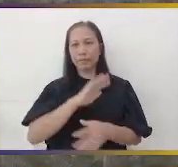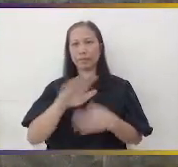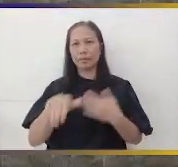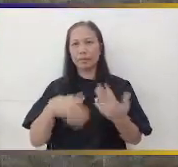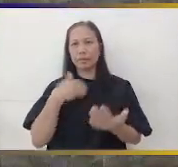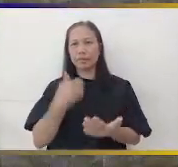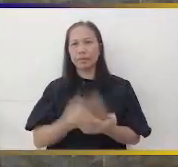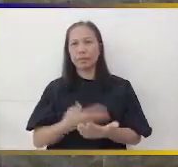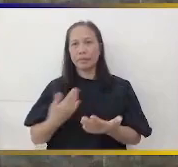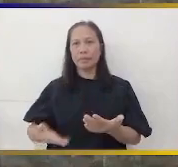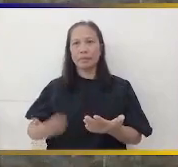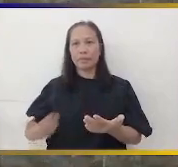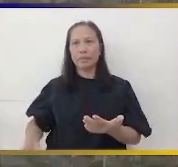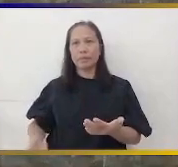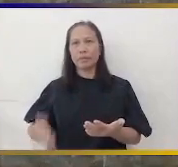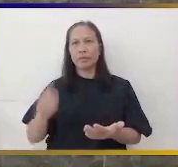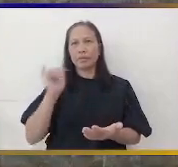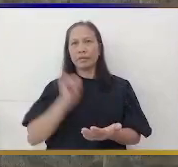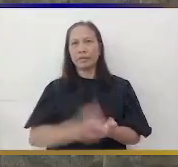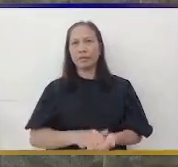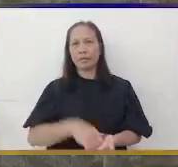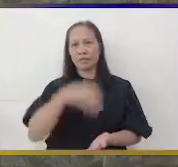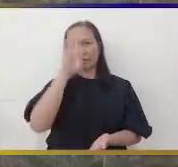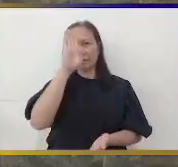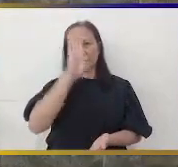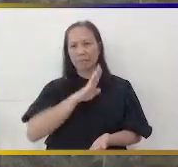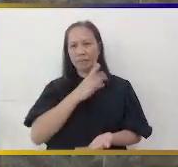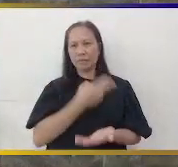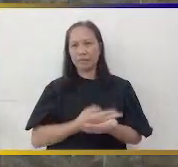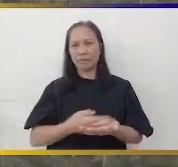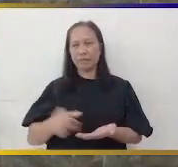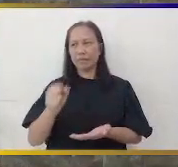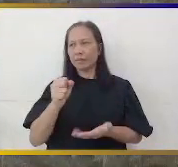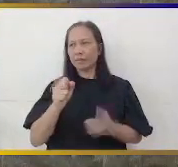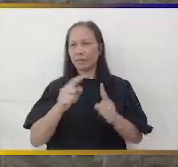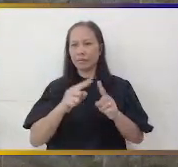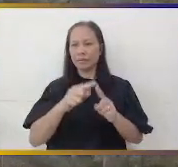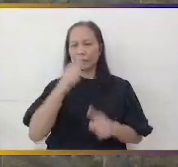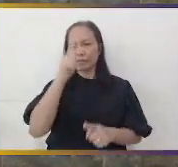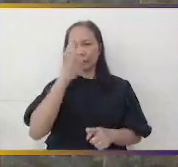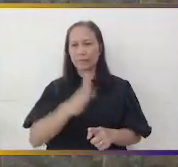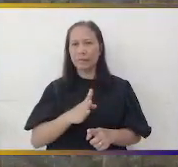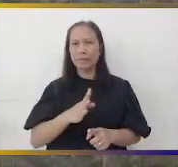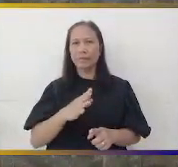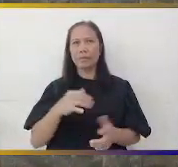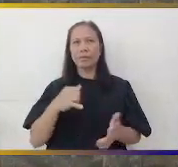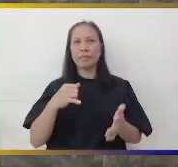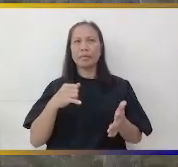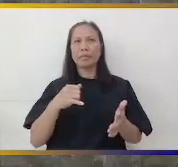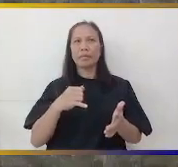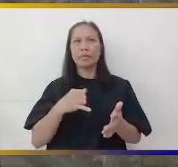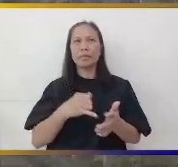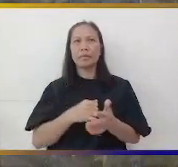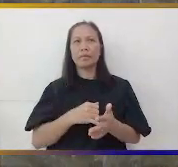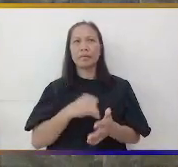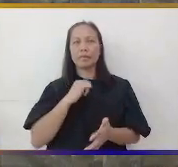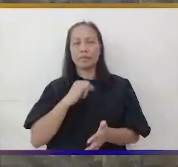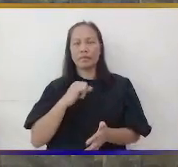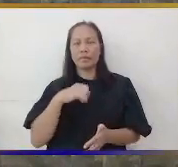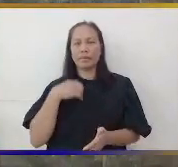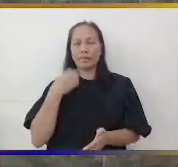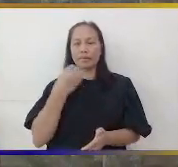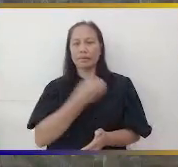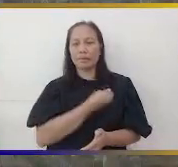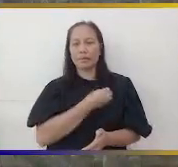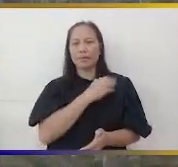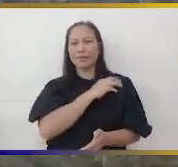sumira ng relasyon natin sa Diyos lahat po yan ay may kinalaman sa ating moral and spiritual